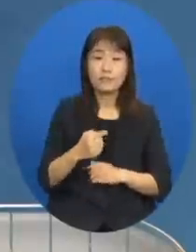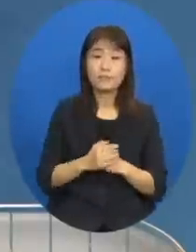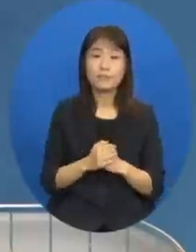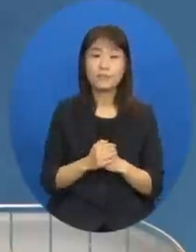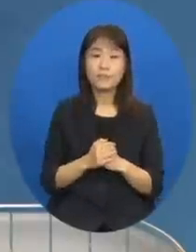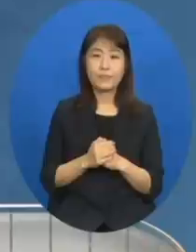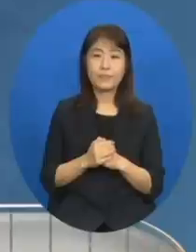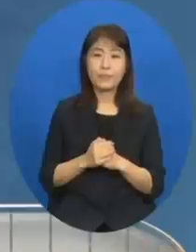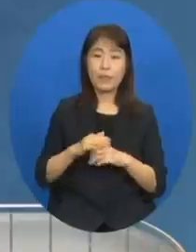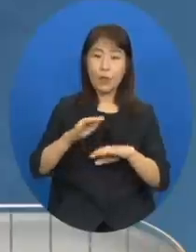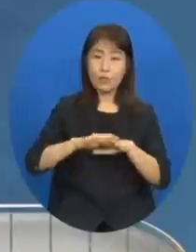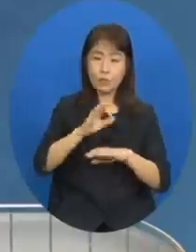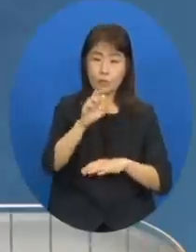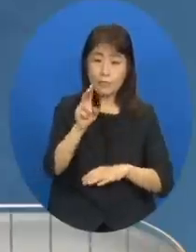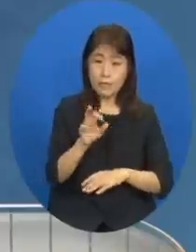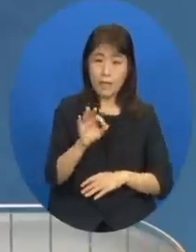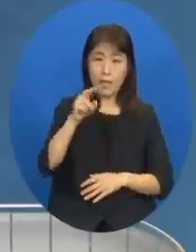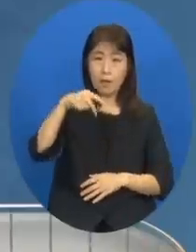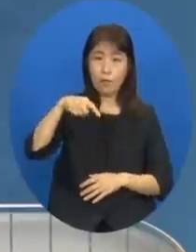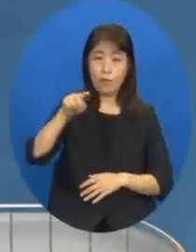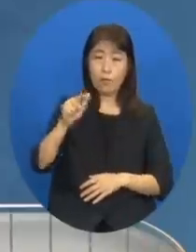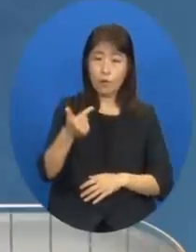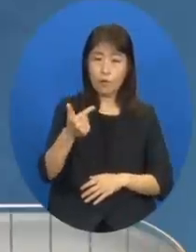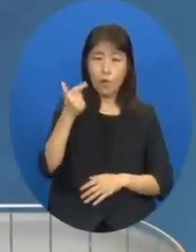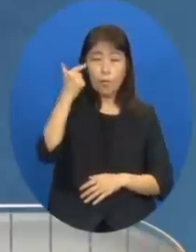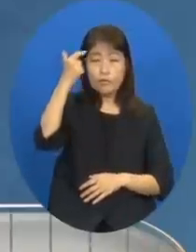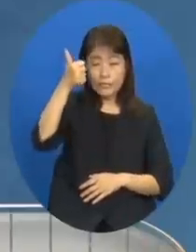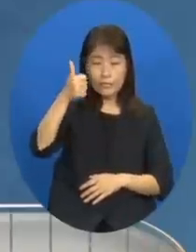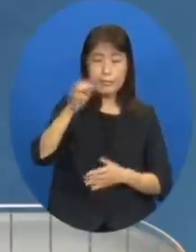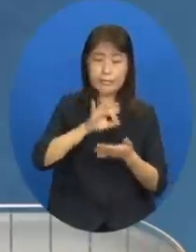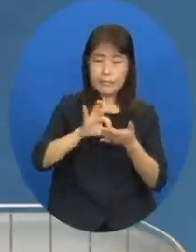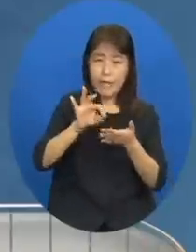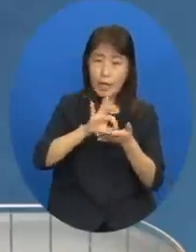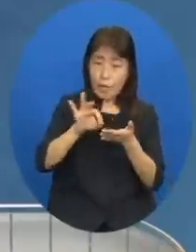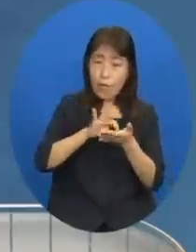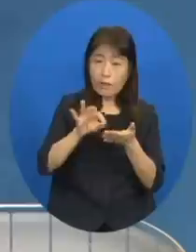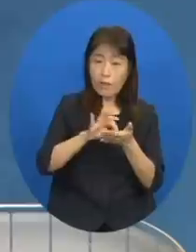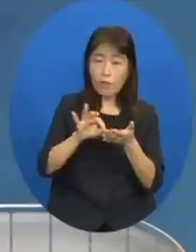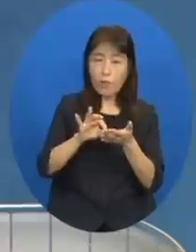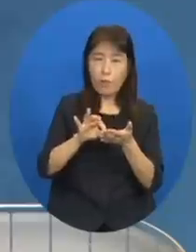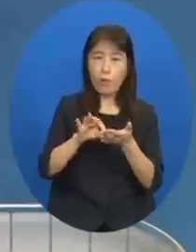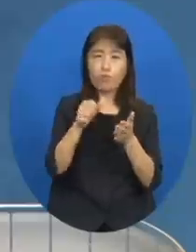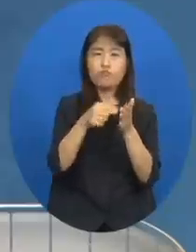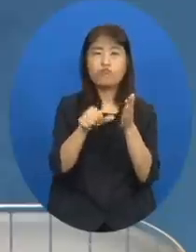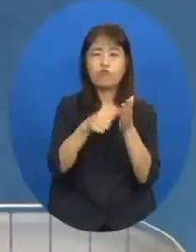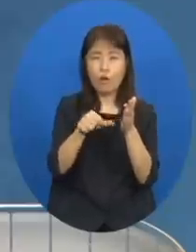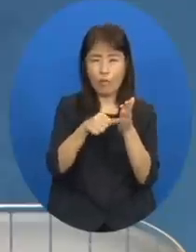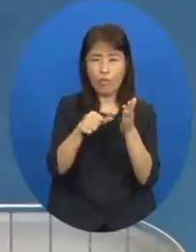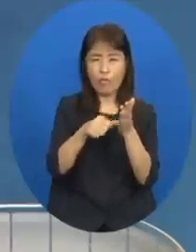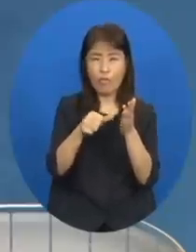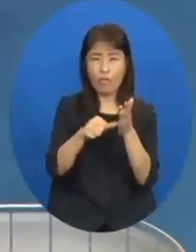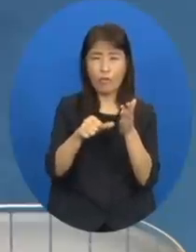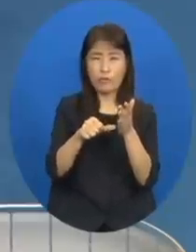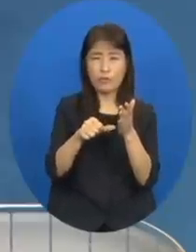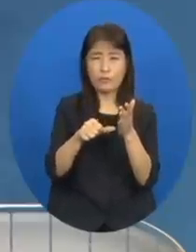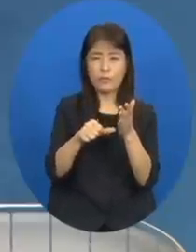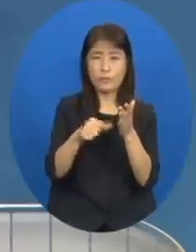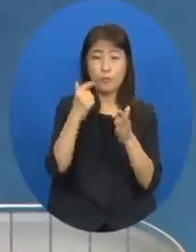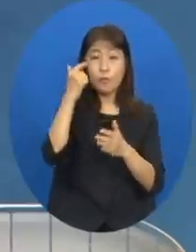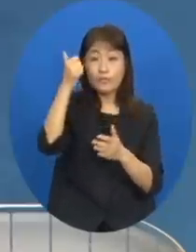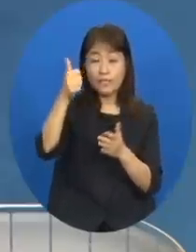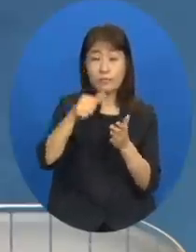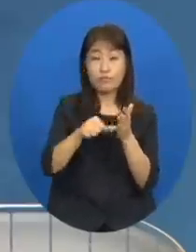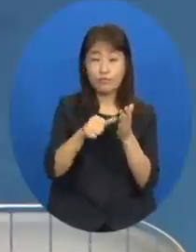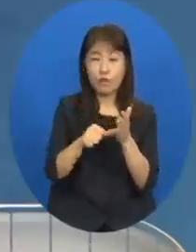가면 손혜원 목사님이 쓰시던 성경 찬송가 그리고 설교 원고 안경 같은 그런 목사님의